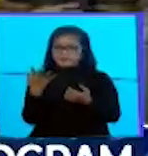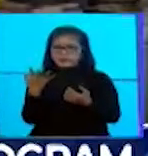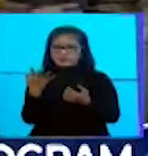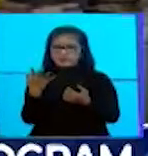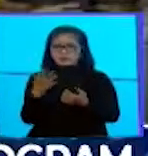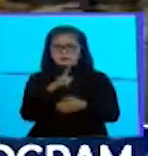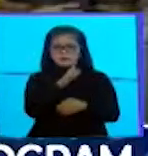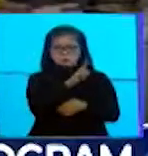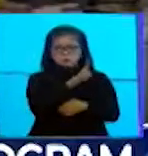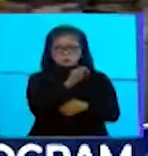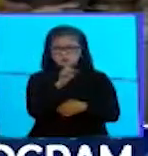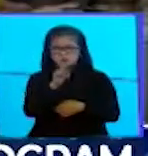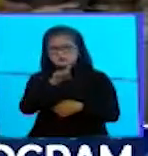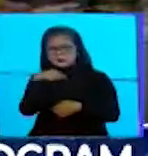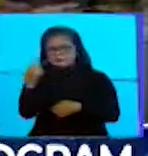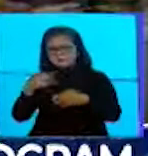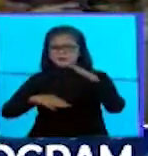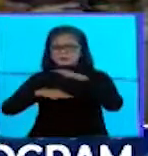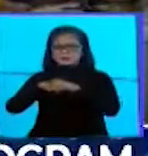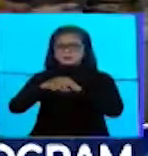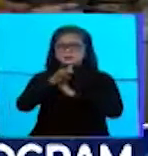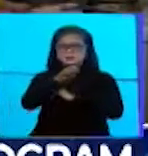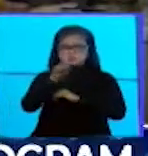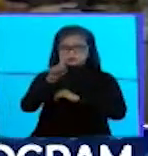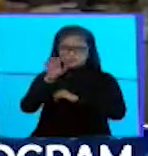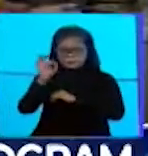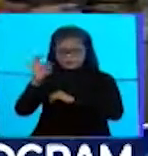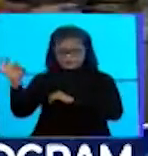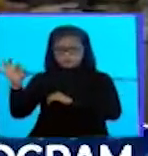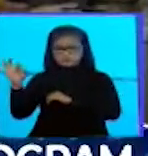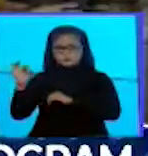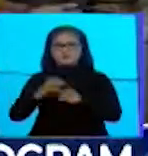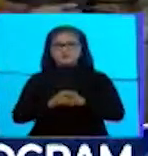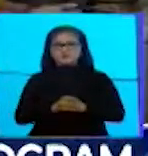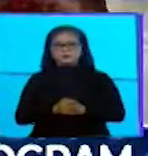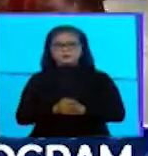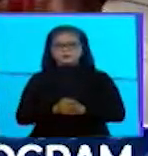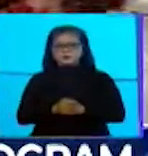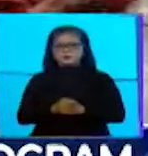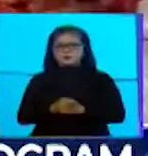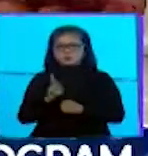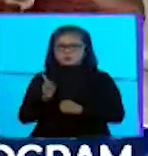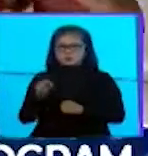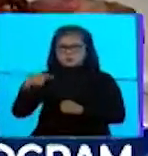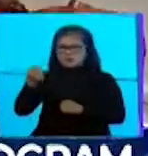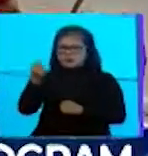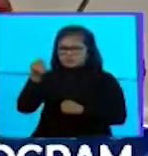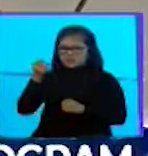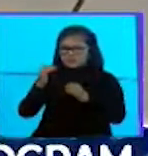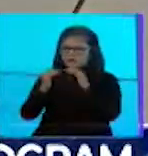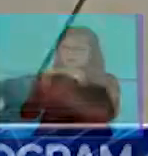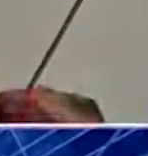hingga Rp110.000 per kilogramnya. Dan untuk harga daging sapi ini sendiri diperkirakan akan terus mengalami kenaikan menjelang Hari Raya Idul